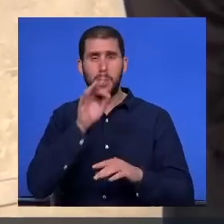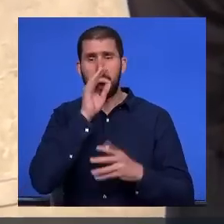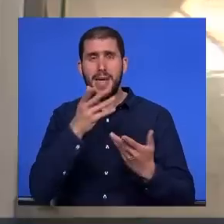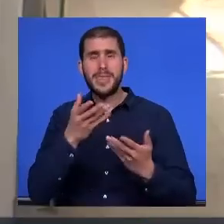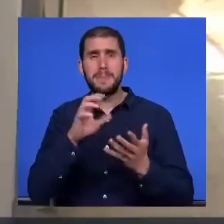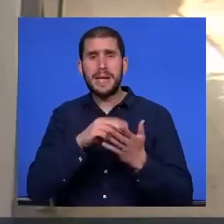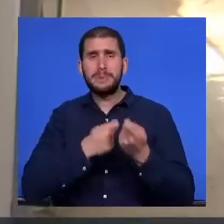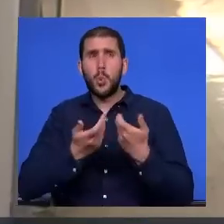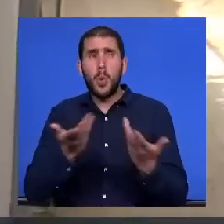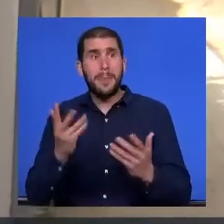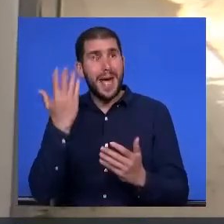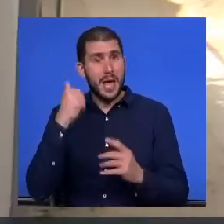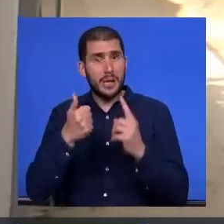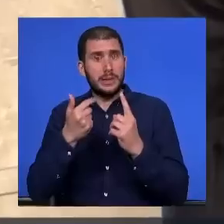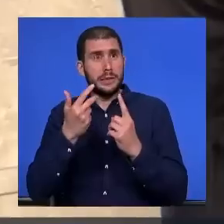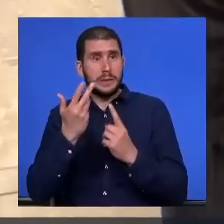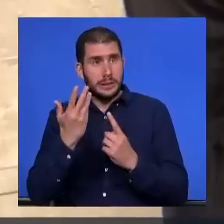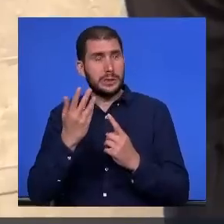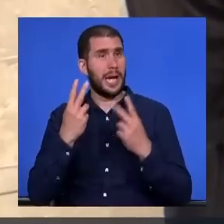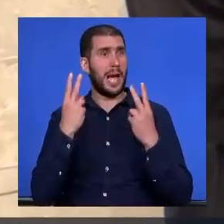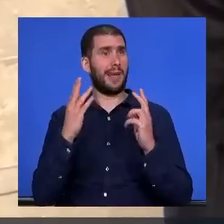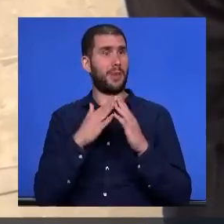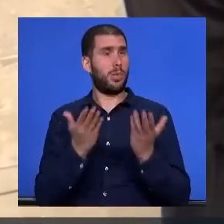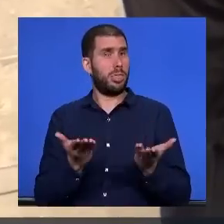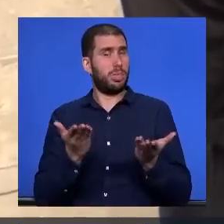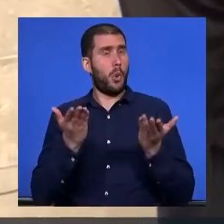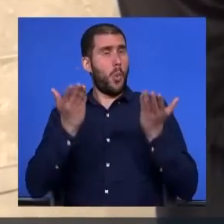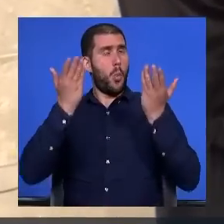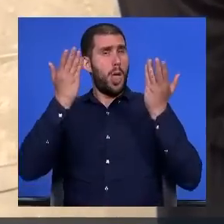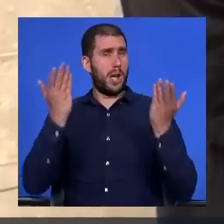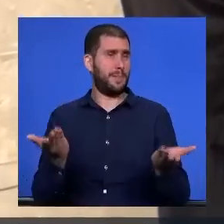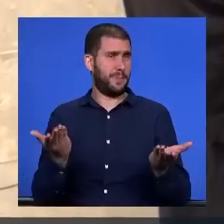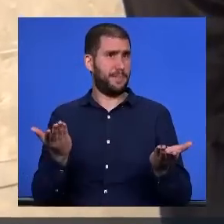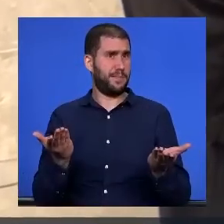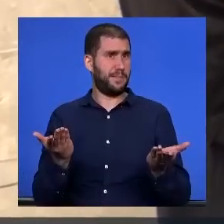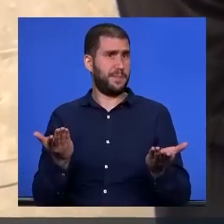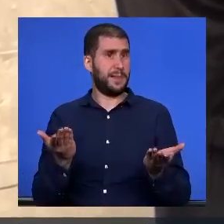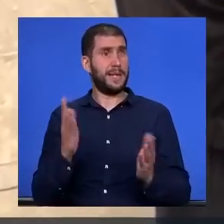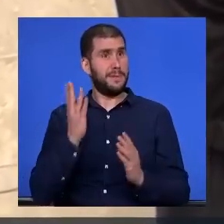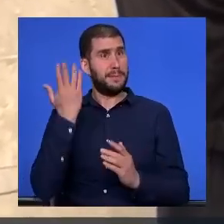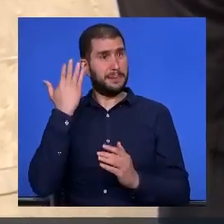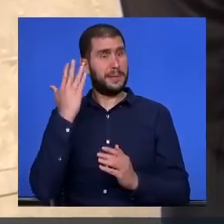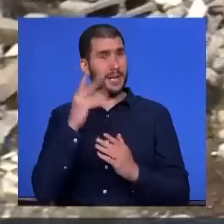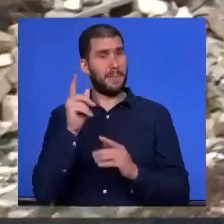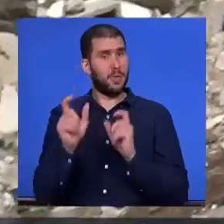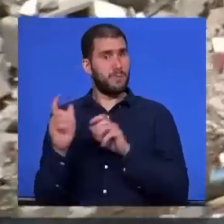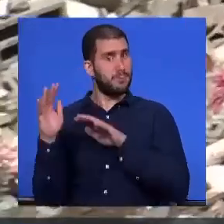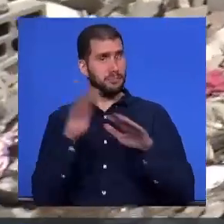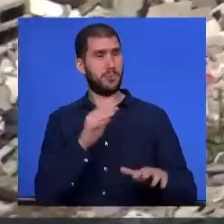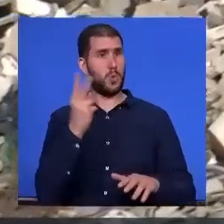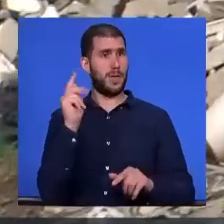פה. אם היה את כל הדברים האלה, הערך של הדירות והנכסים היה עולה, וגם היה גם מזמין אנשים לבוא אלינו לפה.